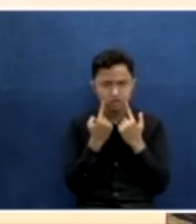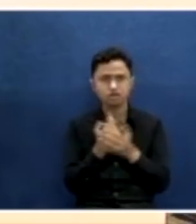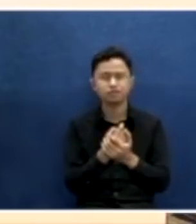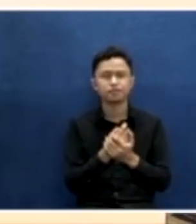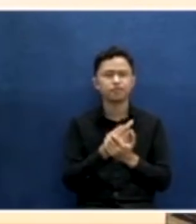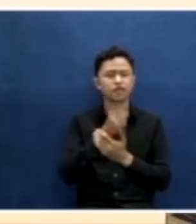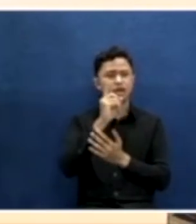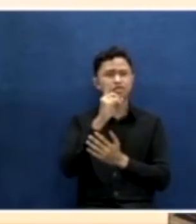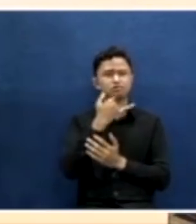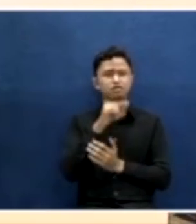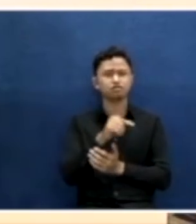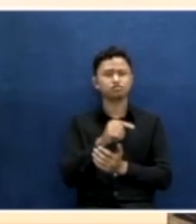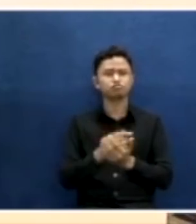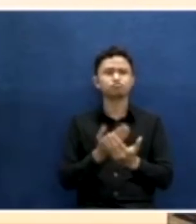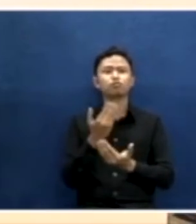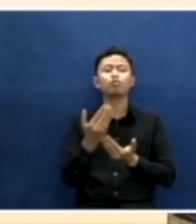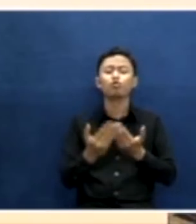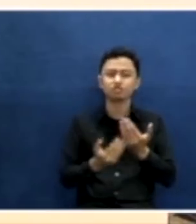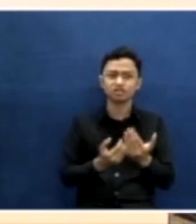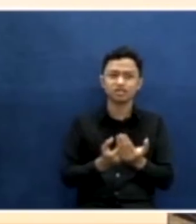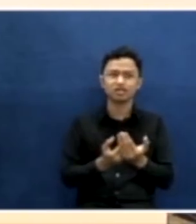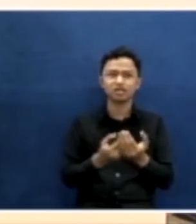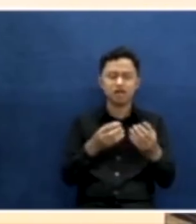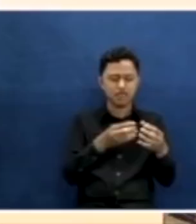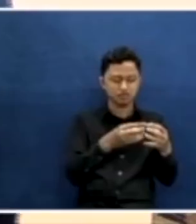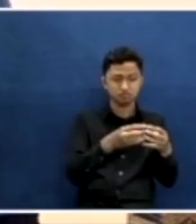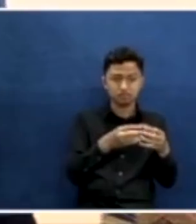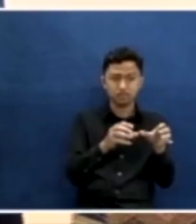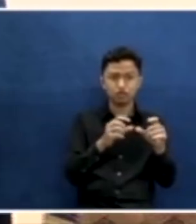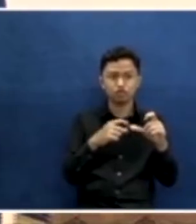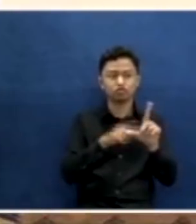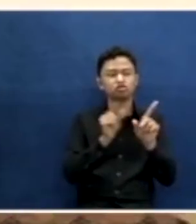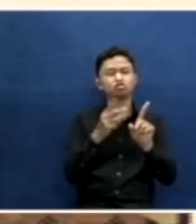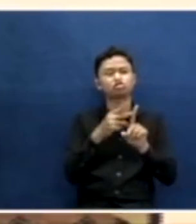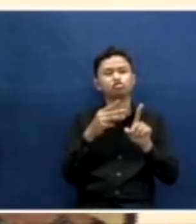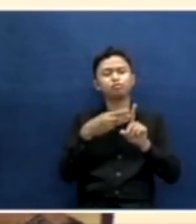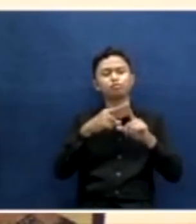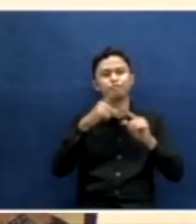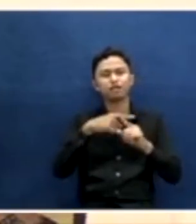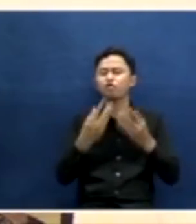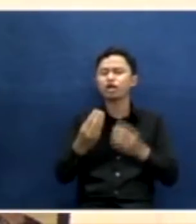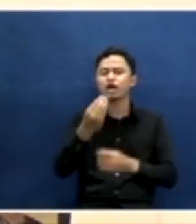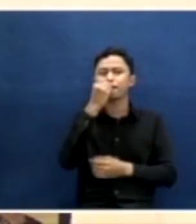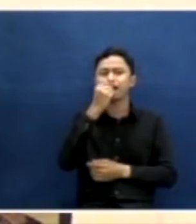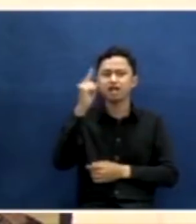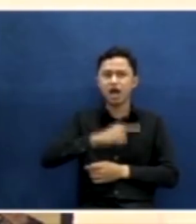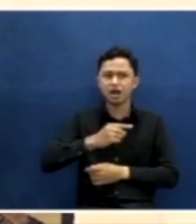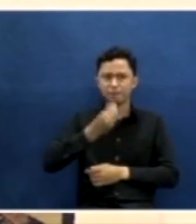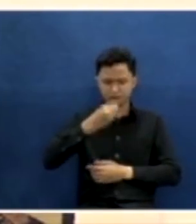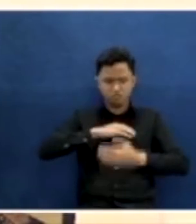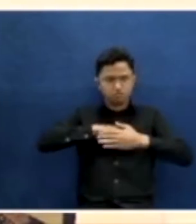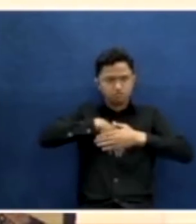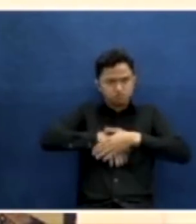semacam itu mungkin salah satunya bukan hanya telur syubhat yang sudah masuk ke dalam perut kita banyak makanan haram yang masuk ke perut